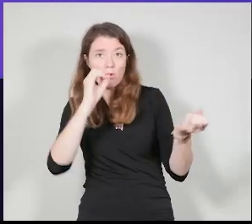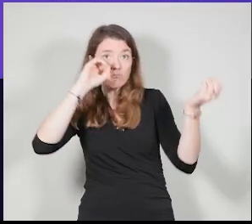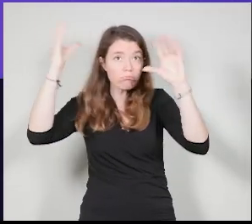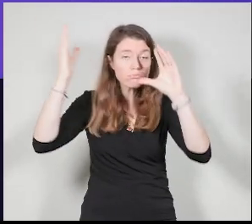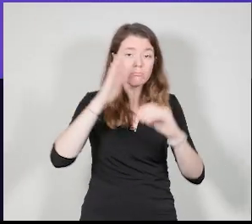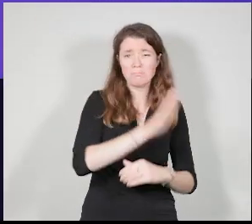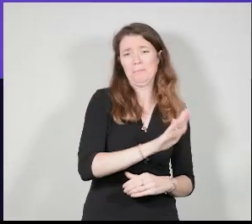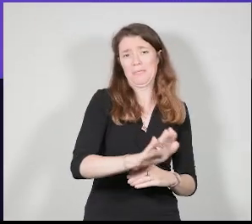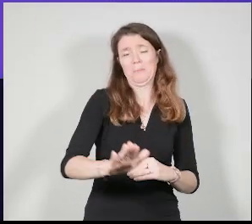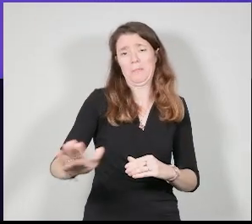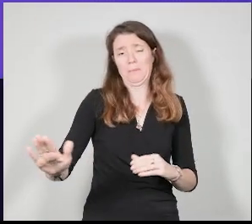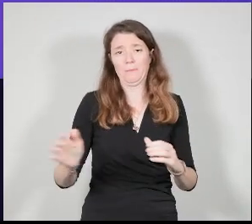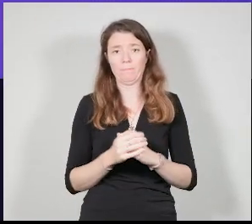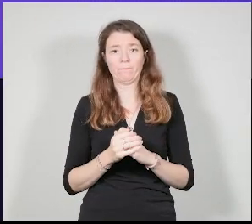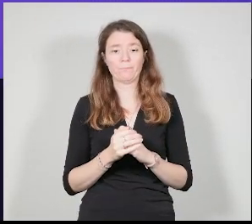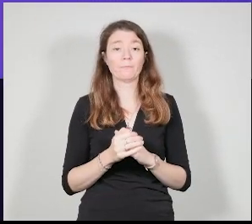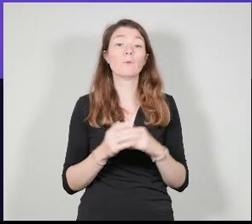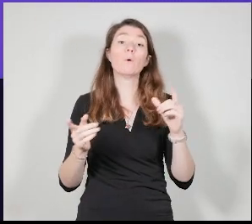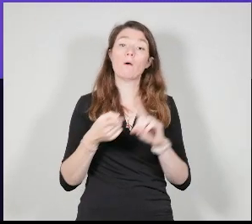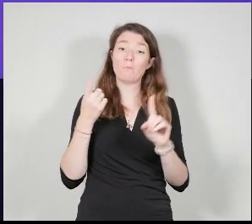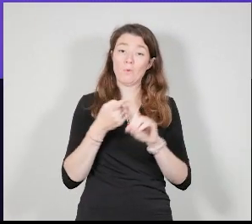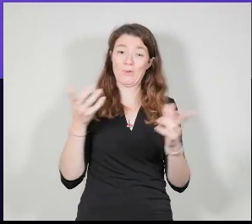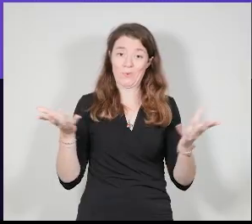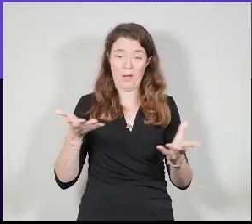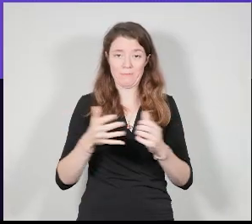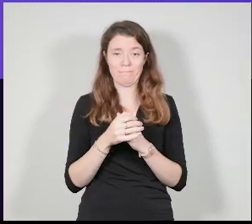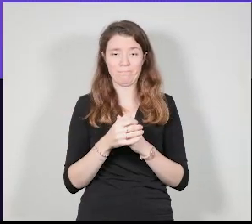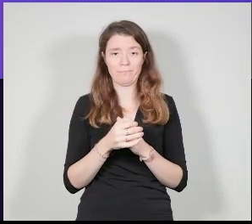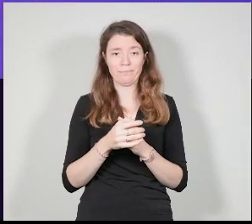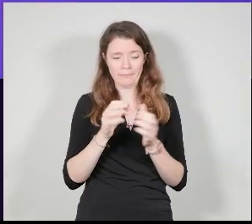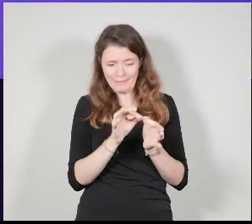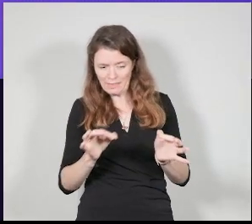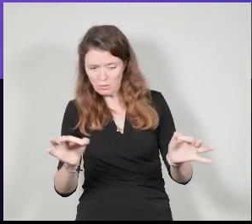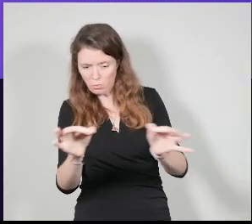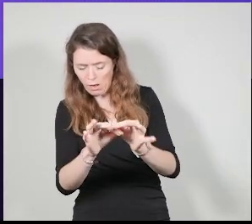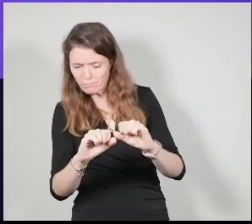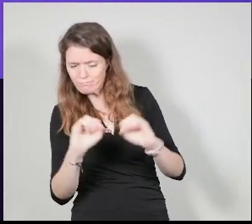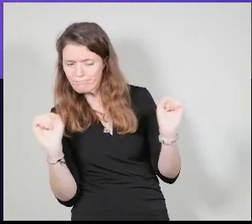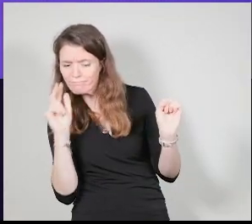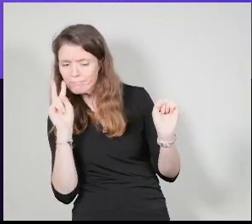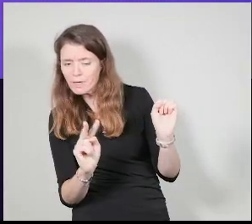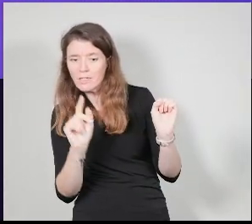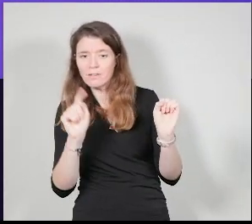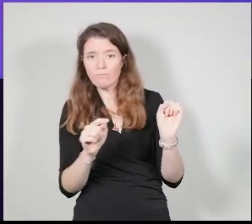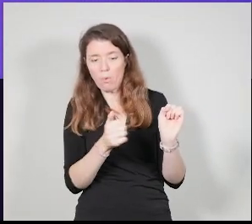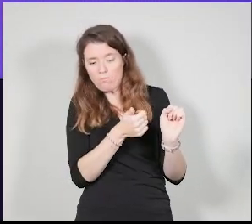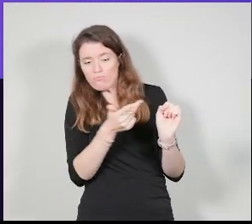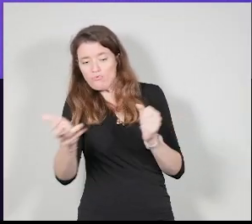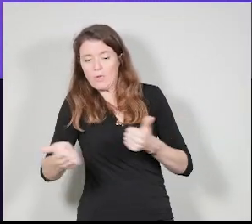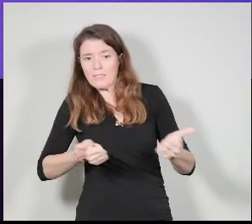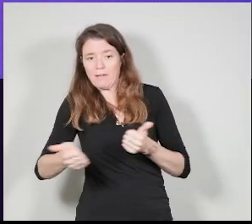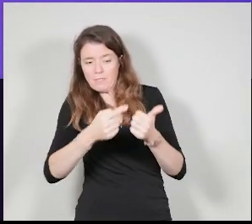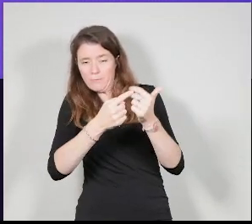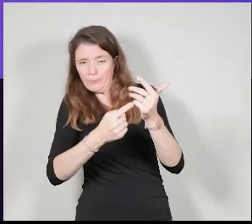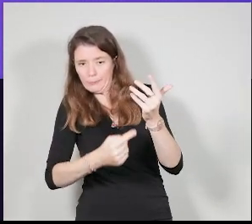structurations d'entourage, etc. Donc, ce qui est important, c'est d'arriver à avoir au niveau territorial, je dirais, un bouquet de services qui